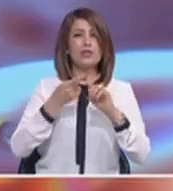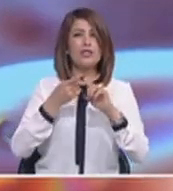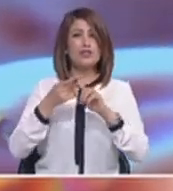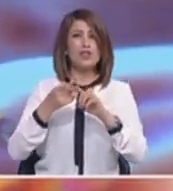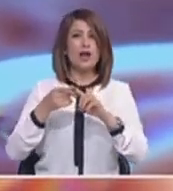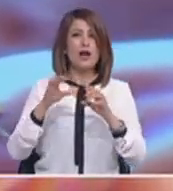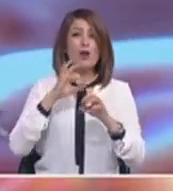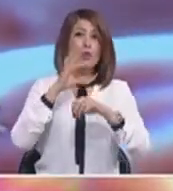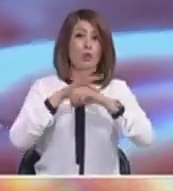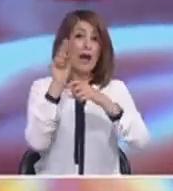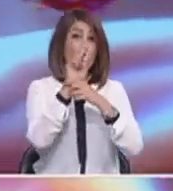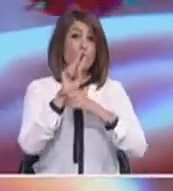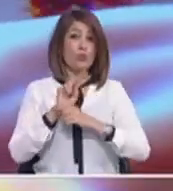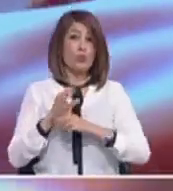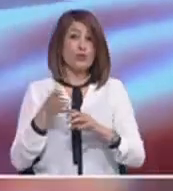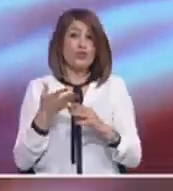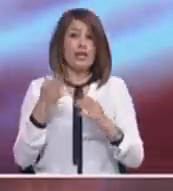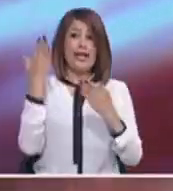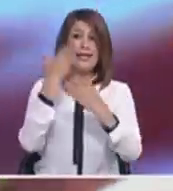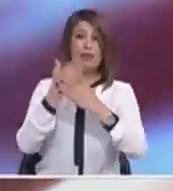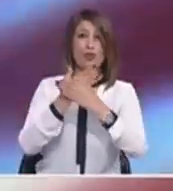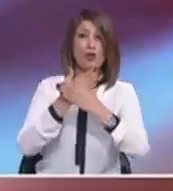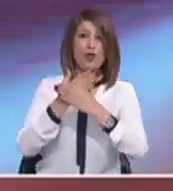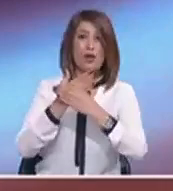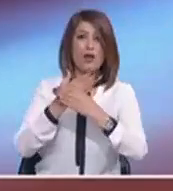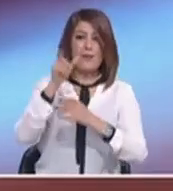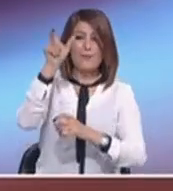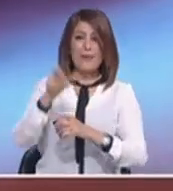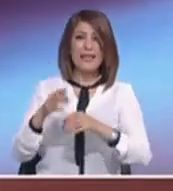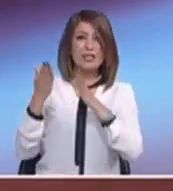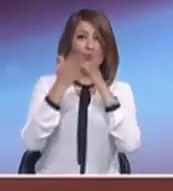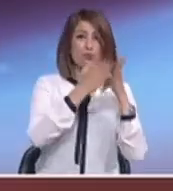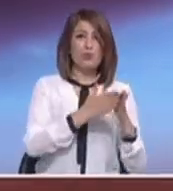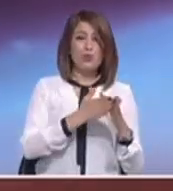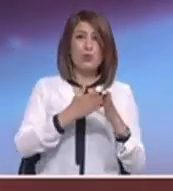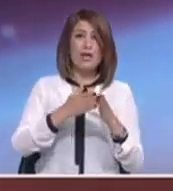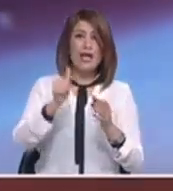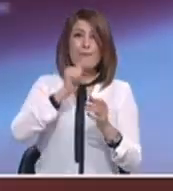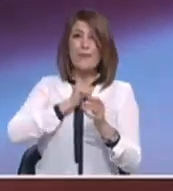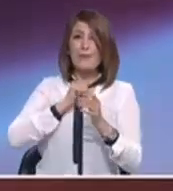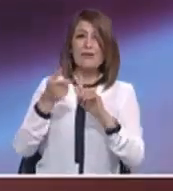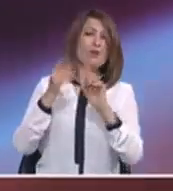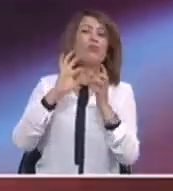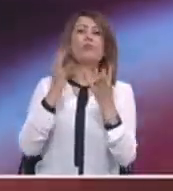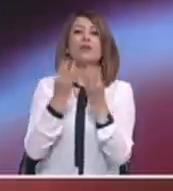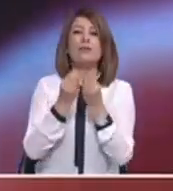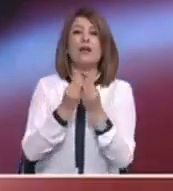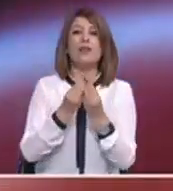اه تدخل ما تدخل في نفس المكان هي او الاخرين